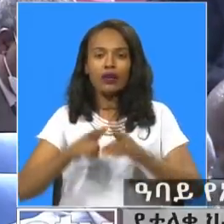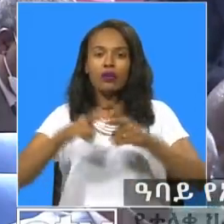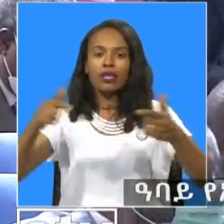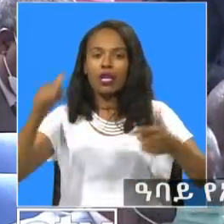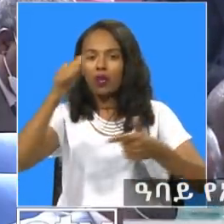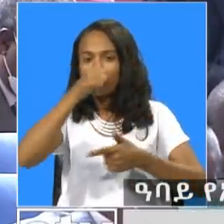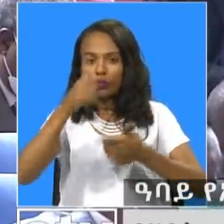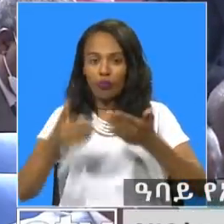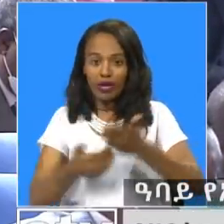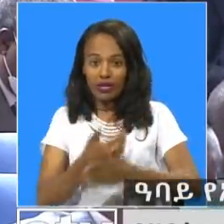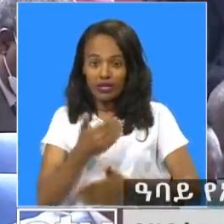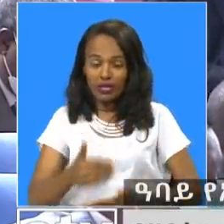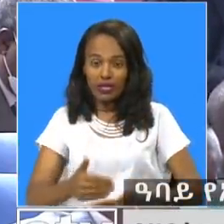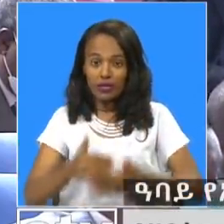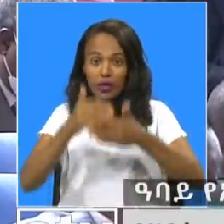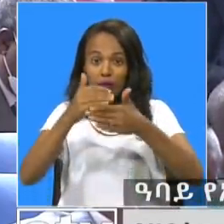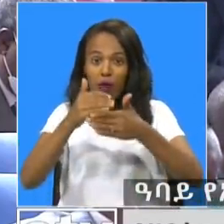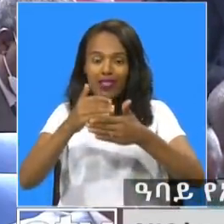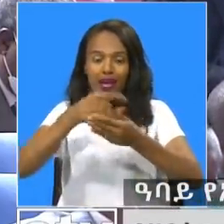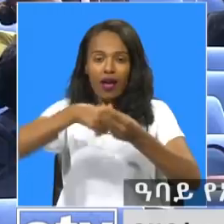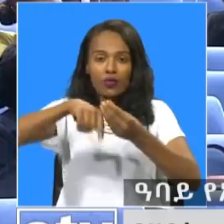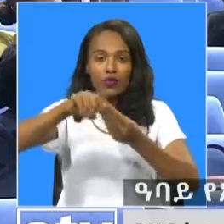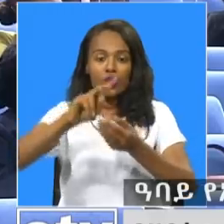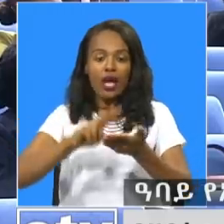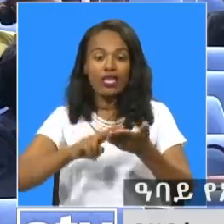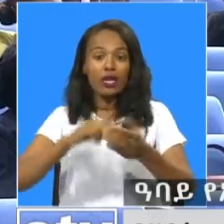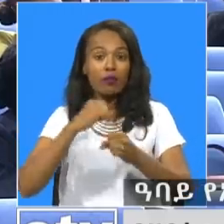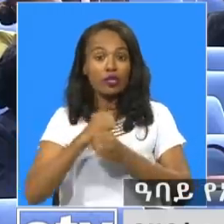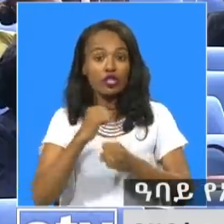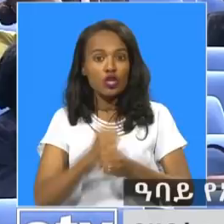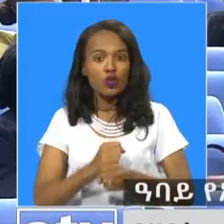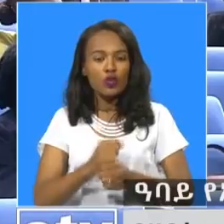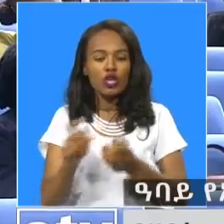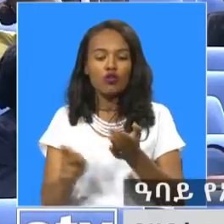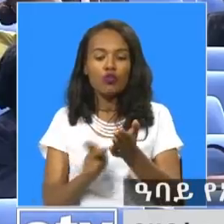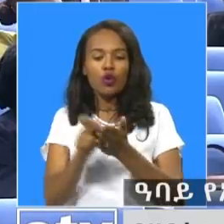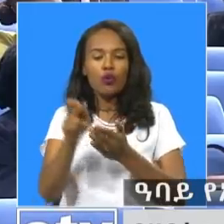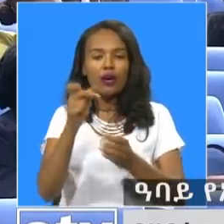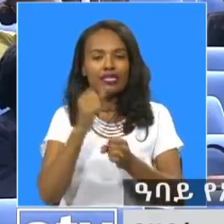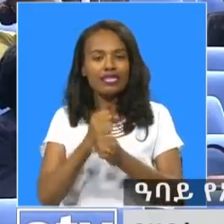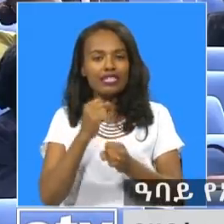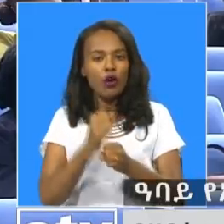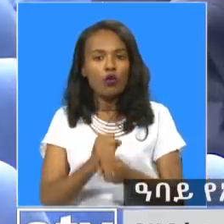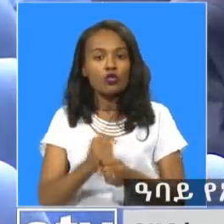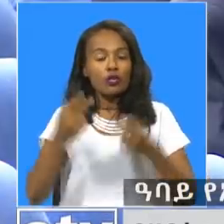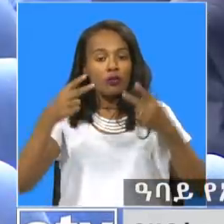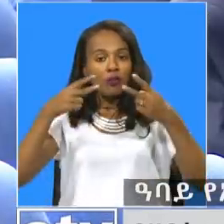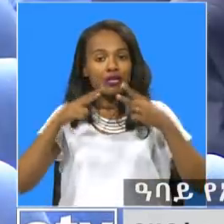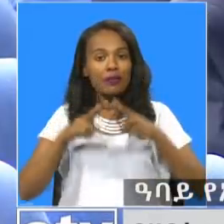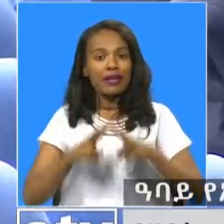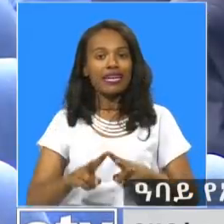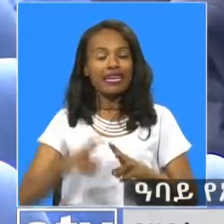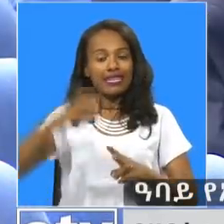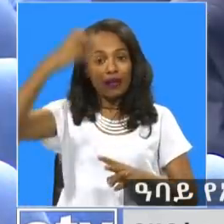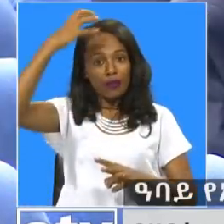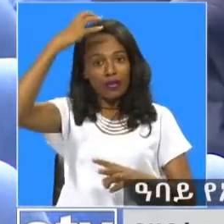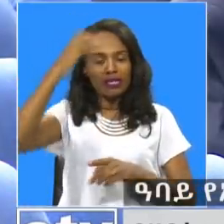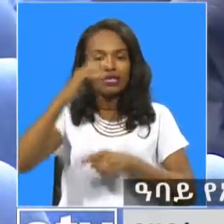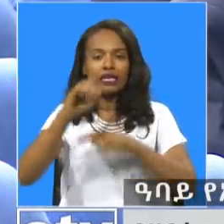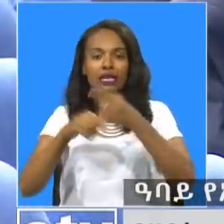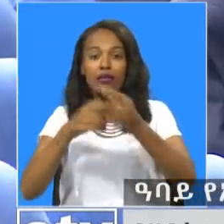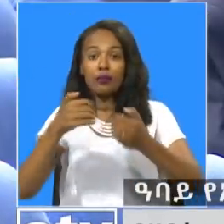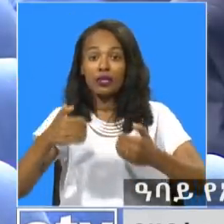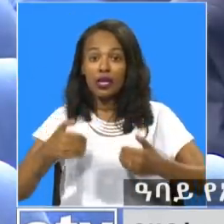በታላቁ የኢትዮጵያ ህዳሴ ግድብ ግንባታ ዙሪያ የሚሰሩ የዲፕሎማሲ ስራዎችን በተመለከተ መንግስት